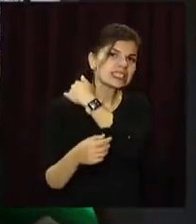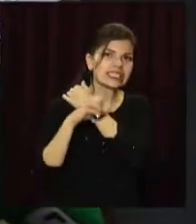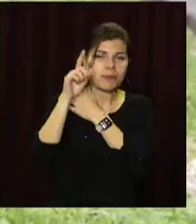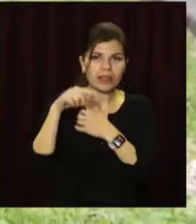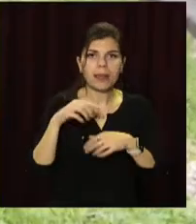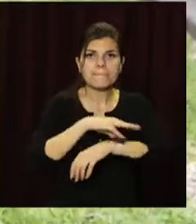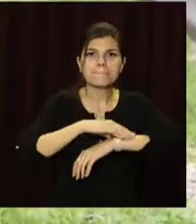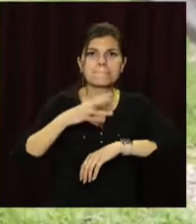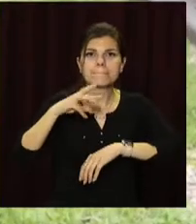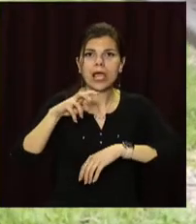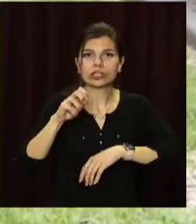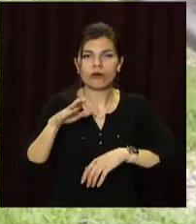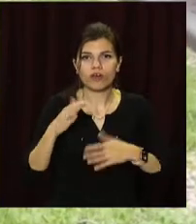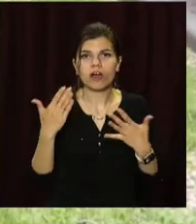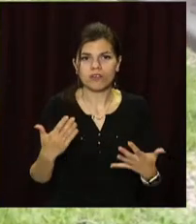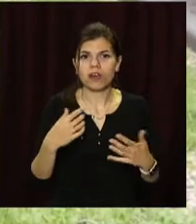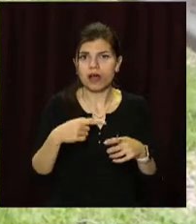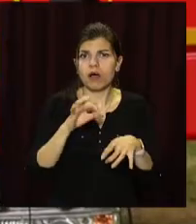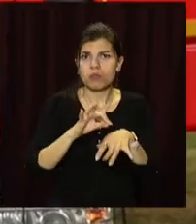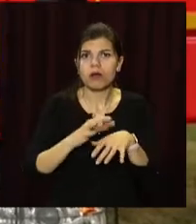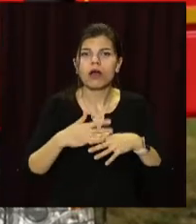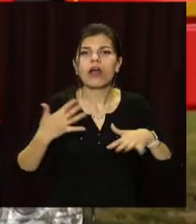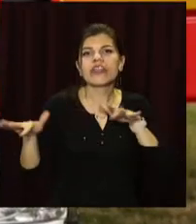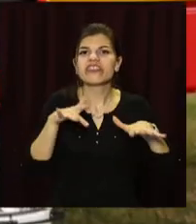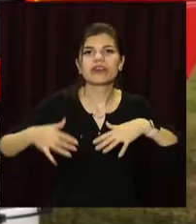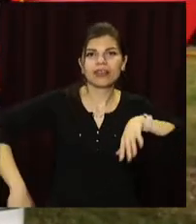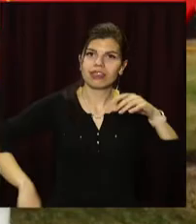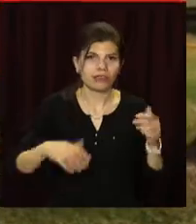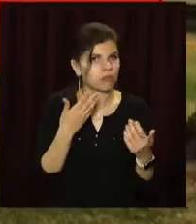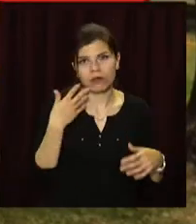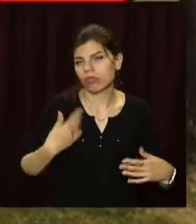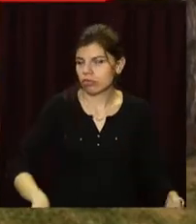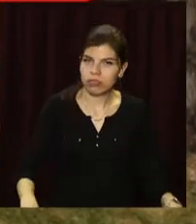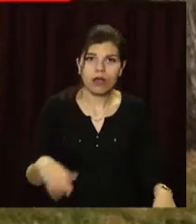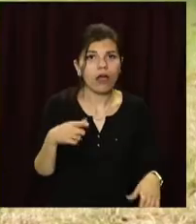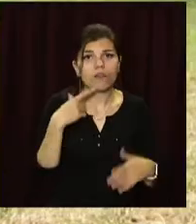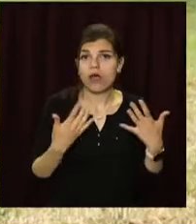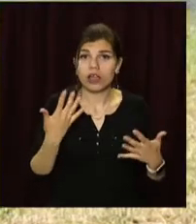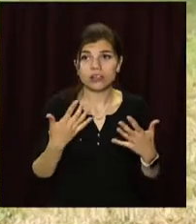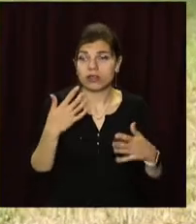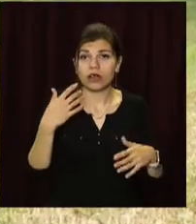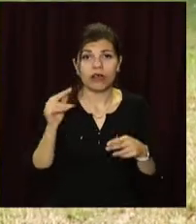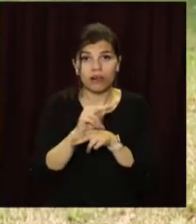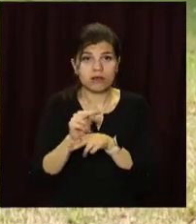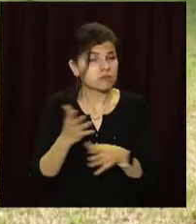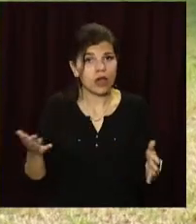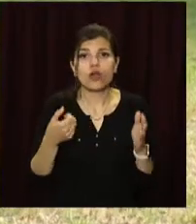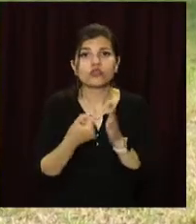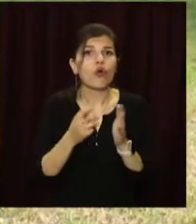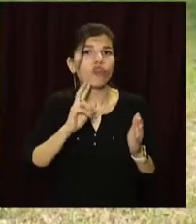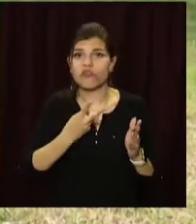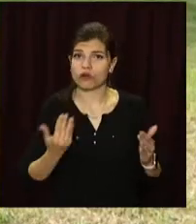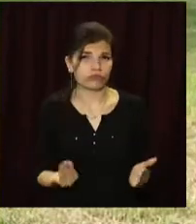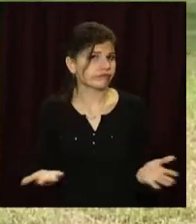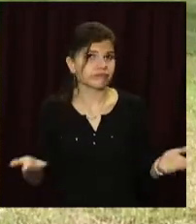атрофію. Хвороба вражає всі м'язи, а при найважчій формі малеча може не дожити і до 2 років. Аби дати Алісі шанс